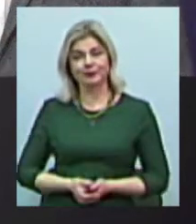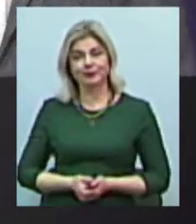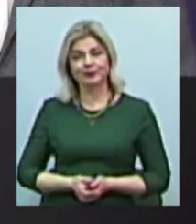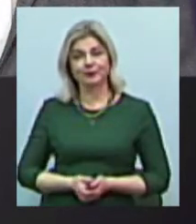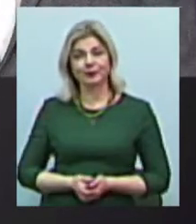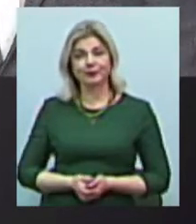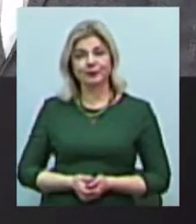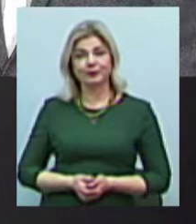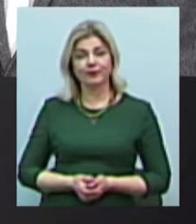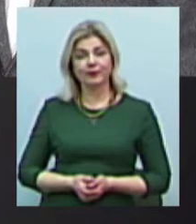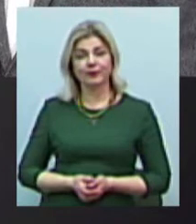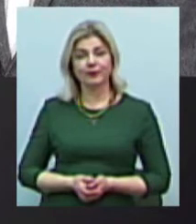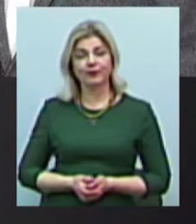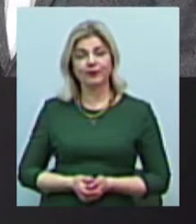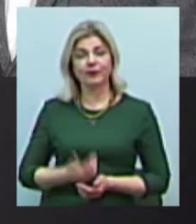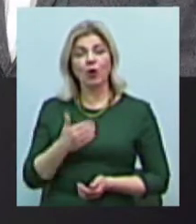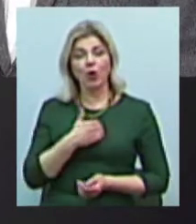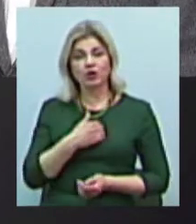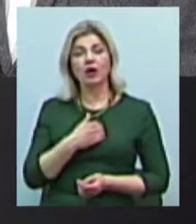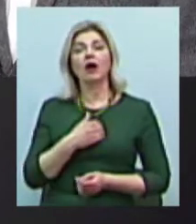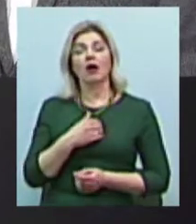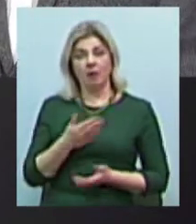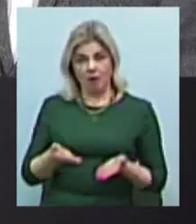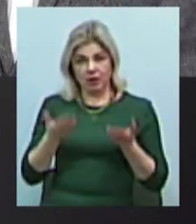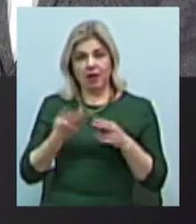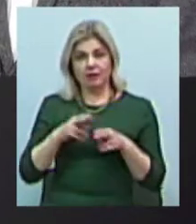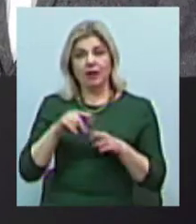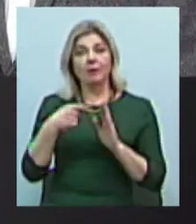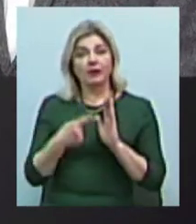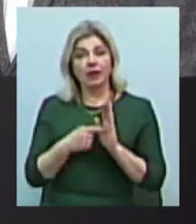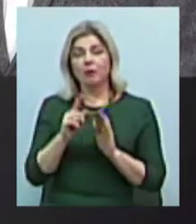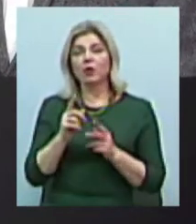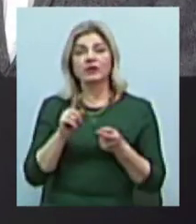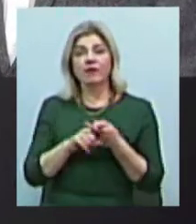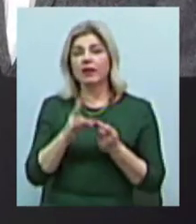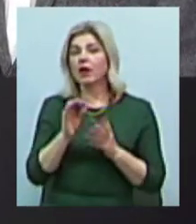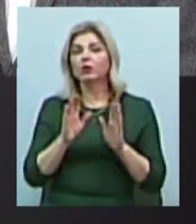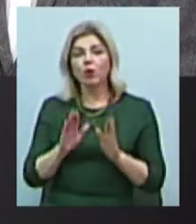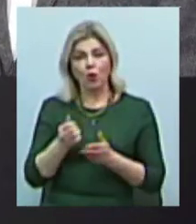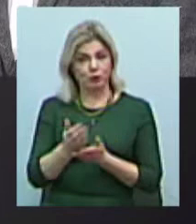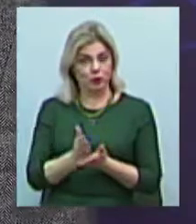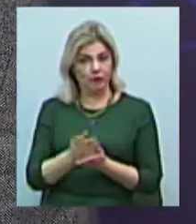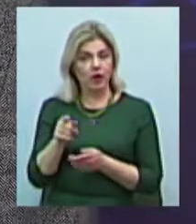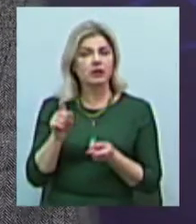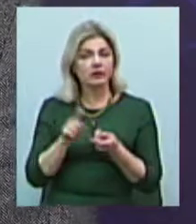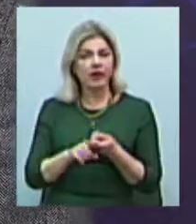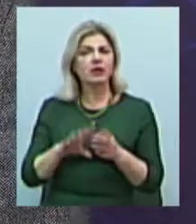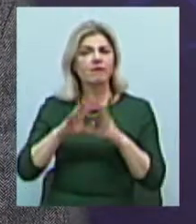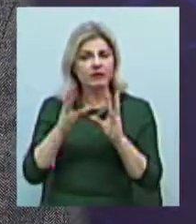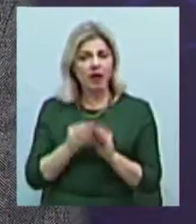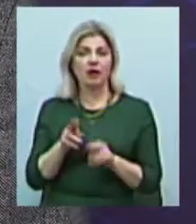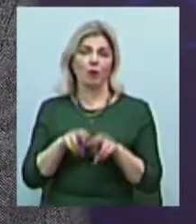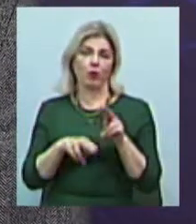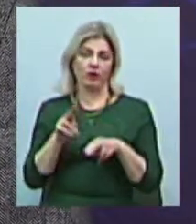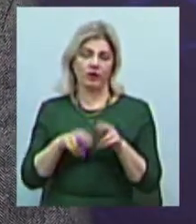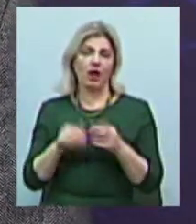би підкреслити особливо це питання, оскільки воно стосується не тільки обслуговування, воно стосується взагалі будівництва